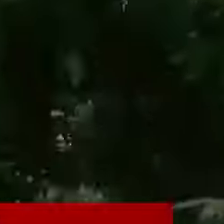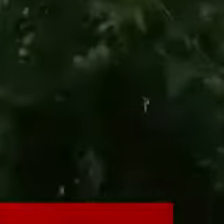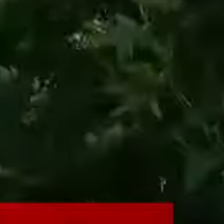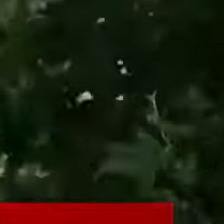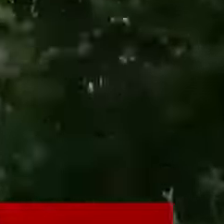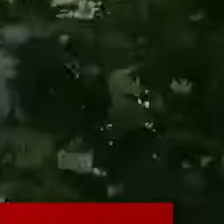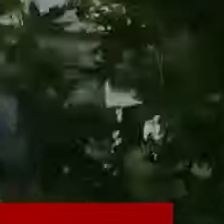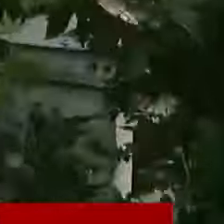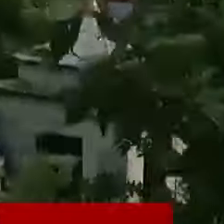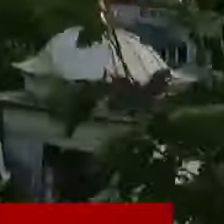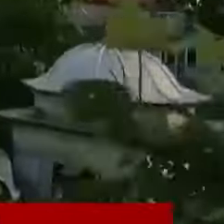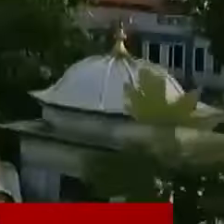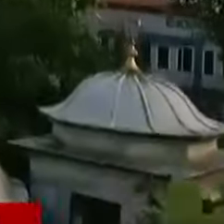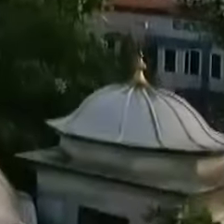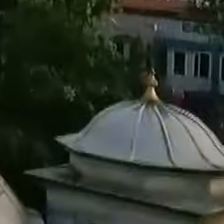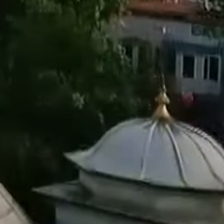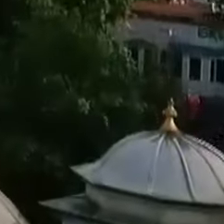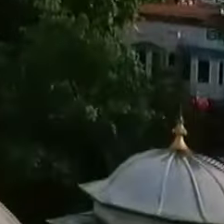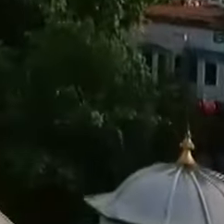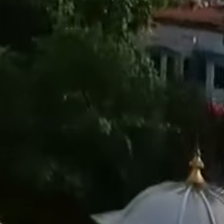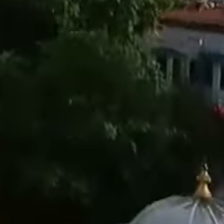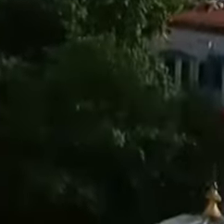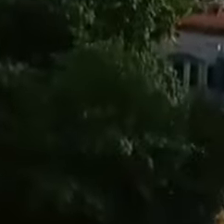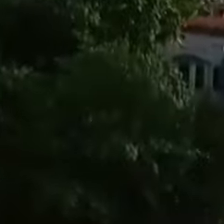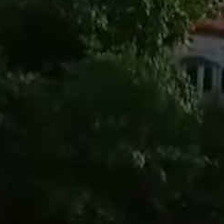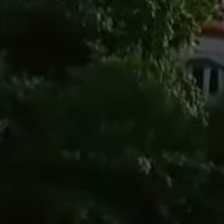إله إلا الله